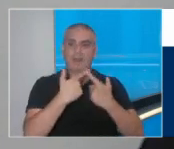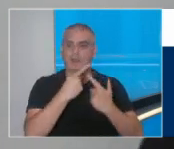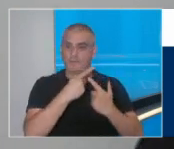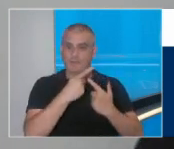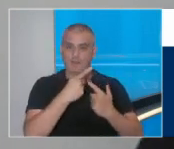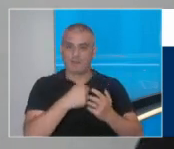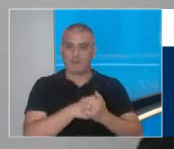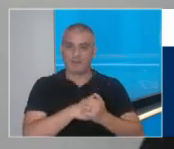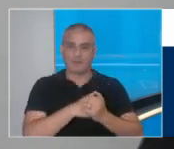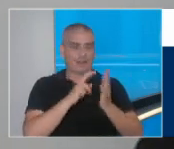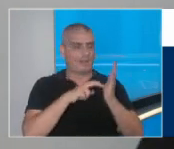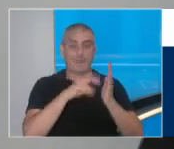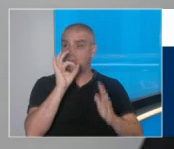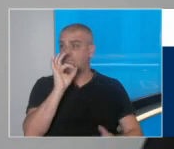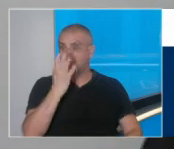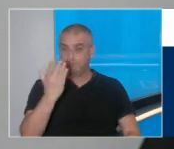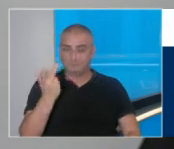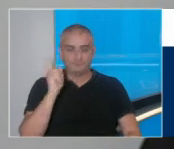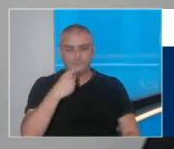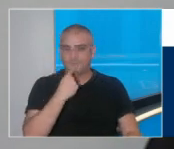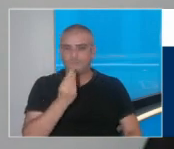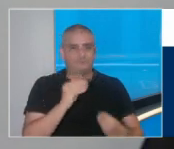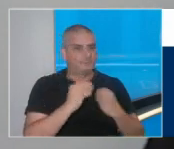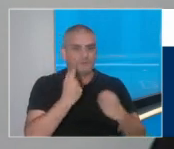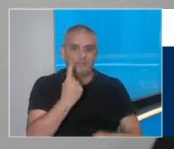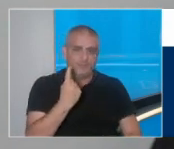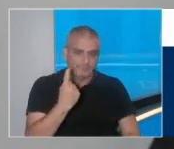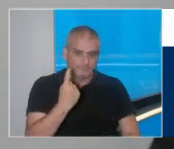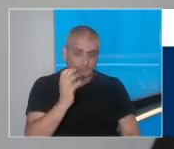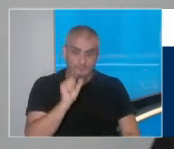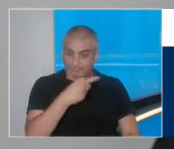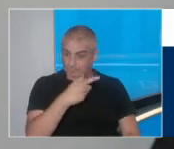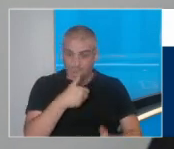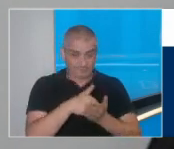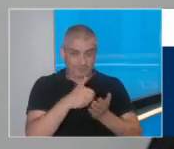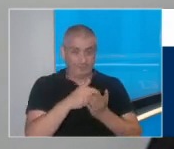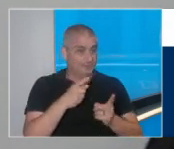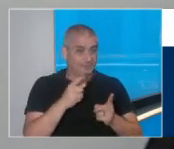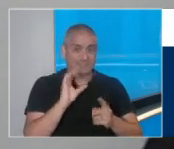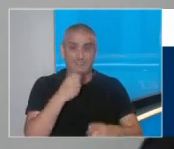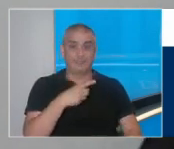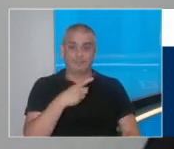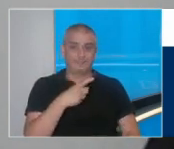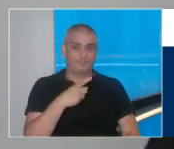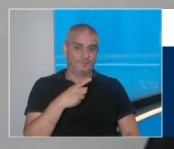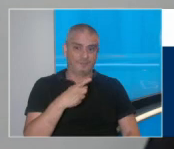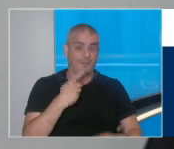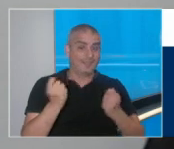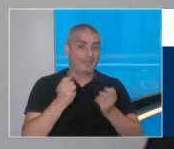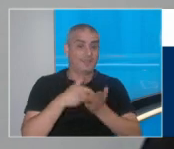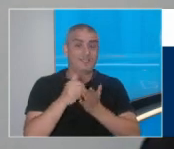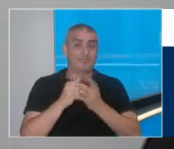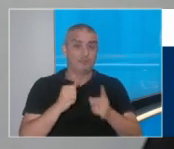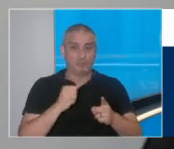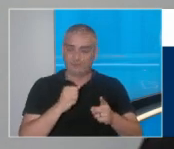אפס, ובכלל נגמר במקום אחר, וצריך להגיד עוד דבר אחד, אם תימשך, אם הקמפיין הזה